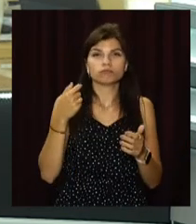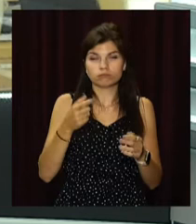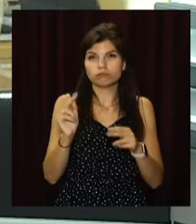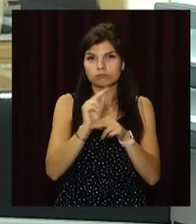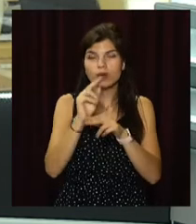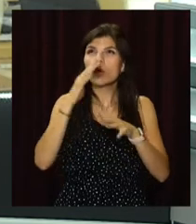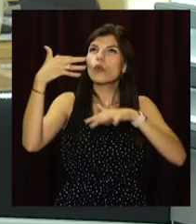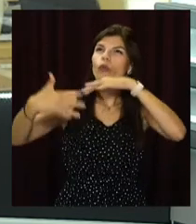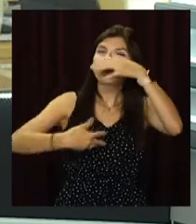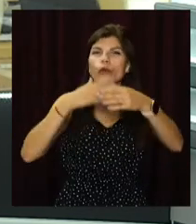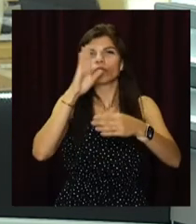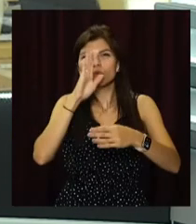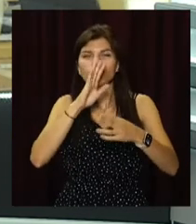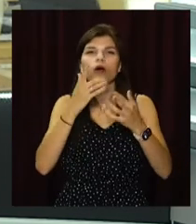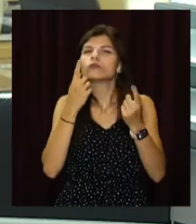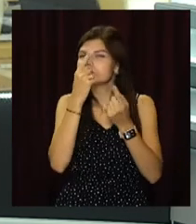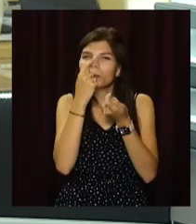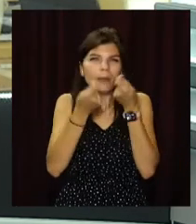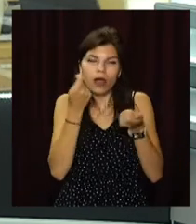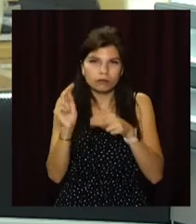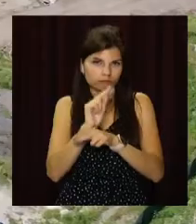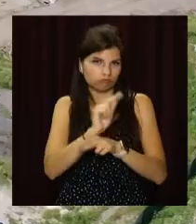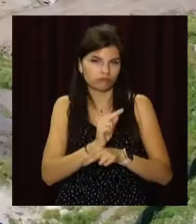системи вентиляції. Подробиці у сюжеті.